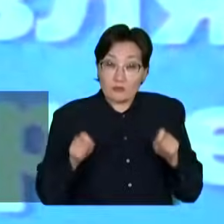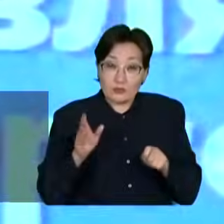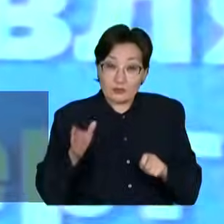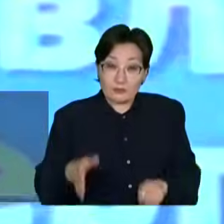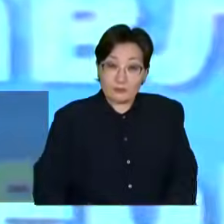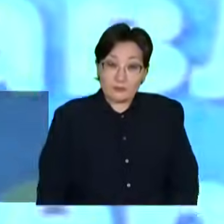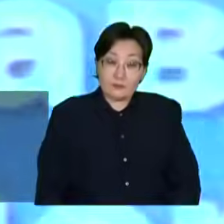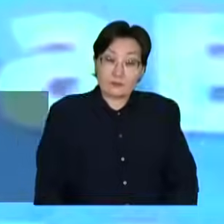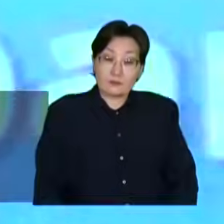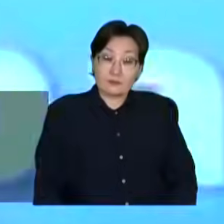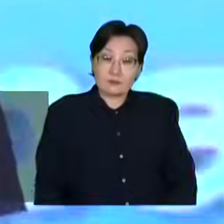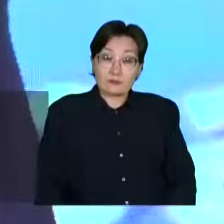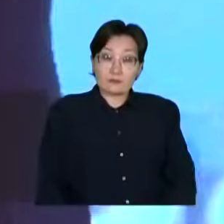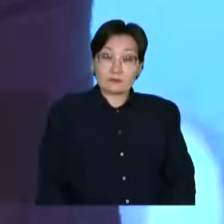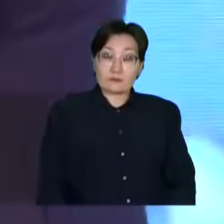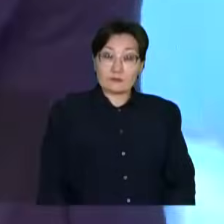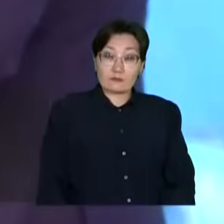болады.